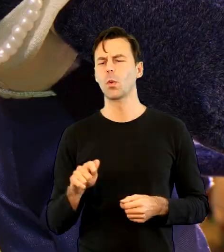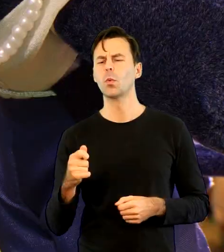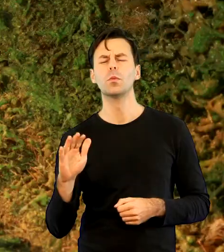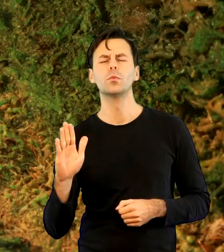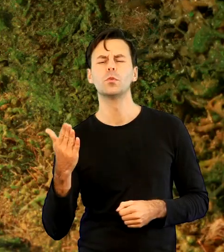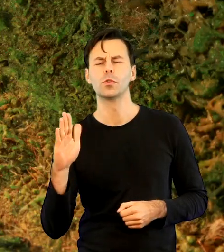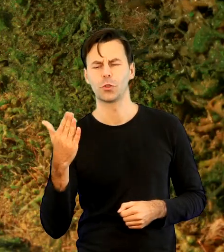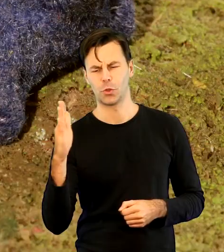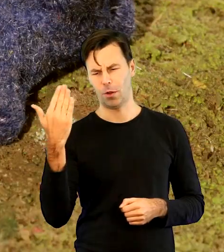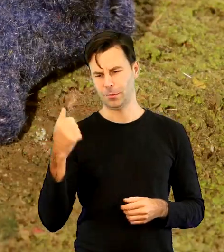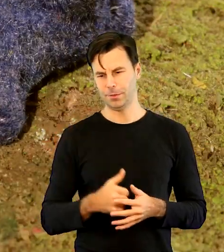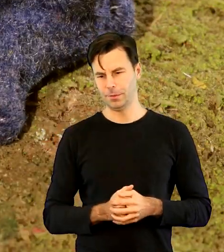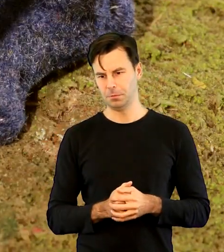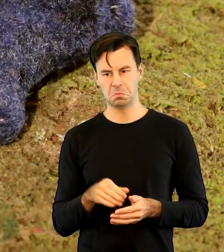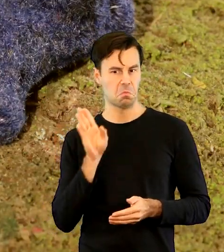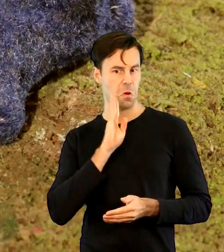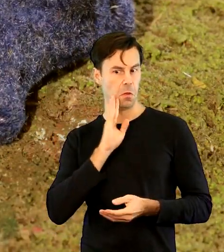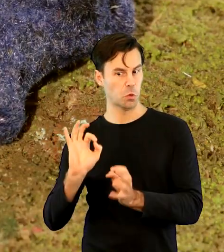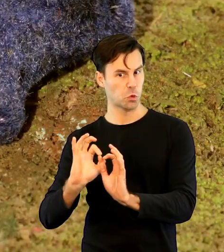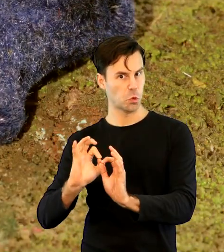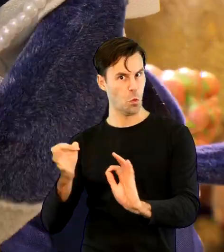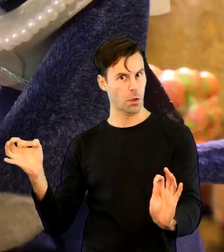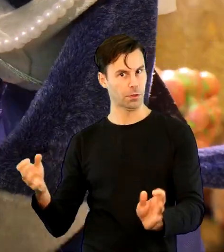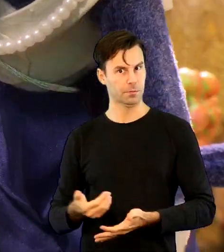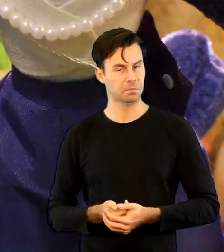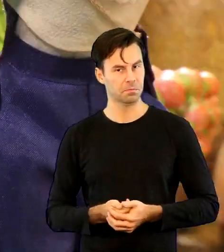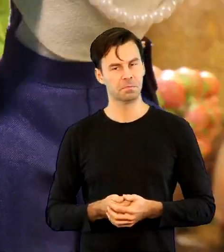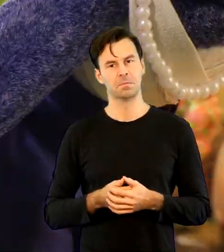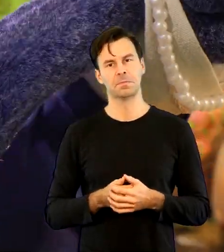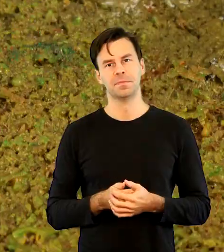Klucz błyszczący, jakby był ze złota.